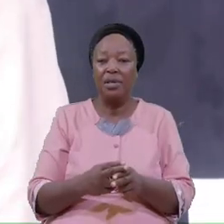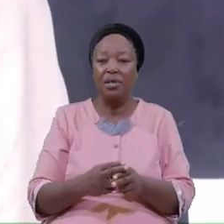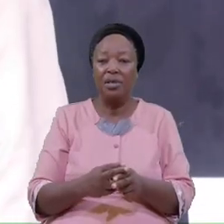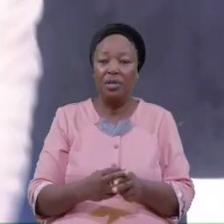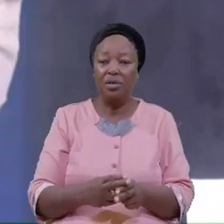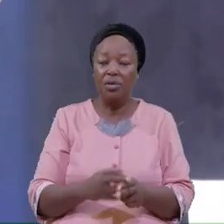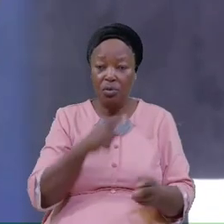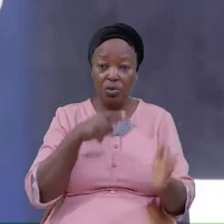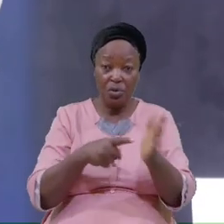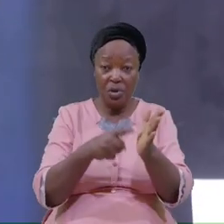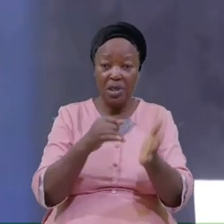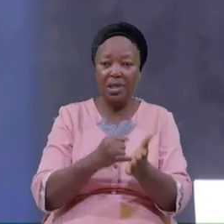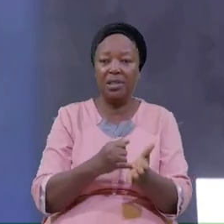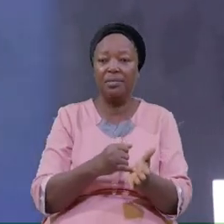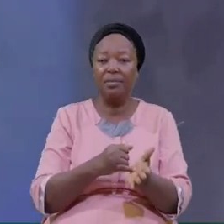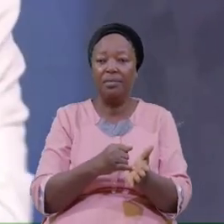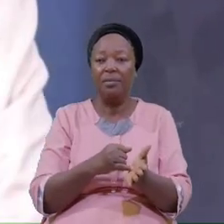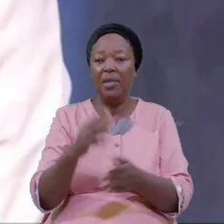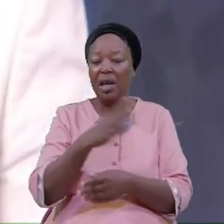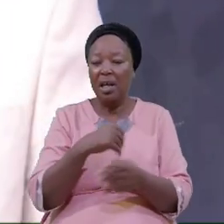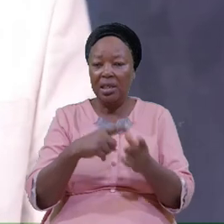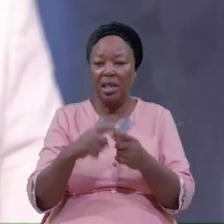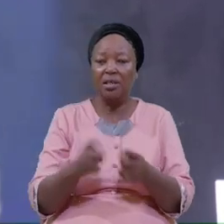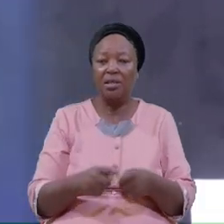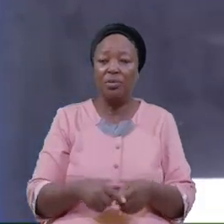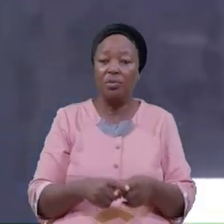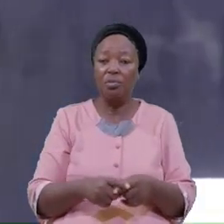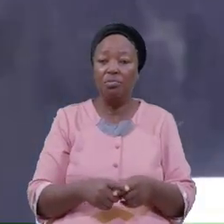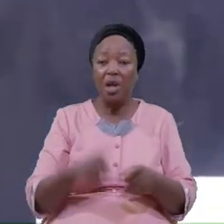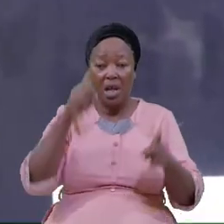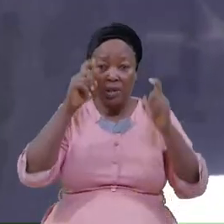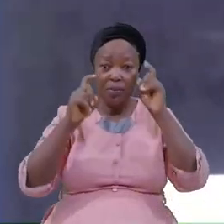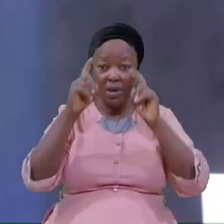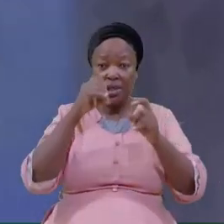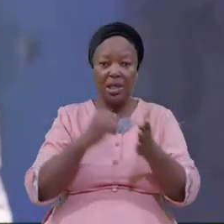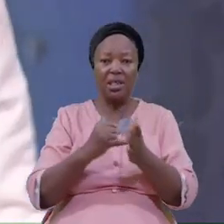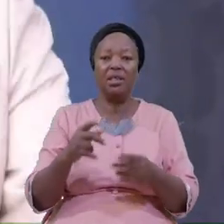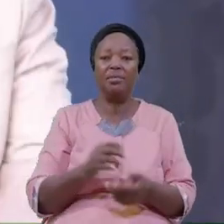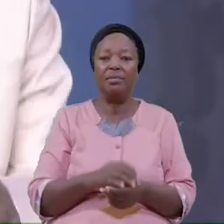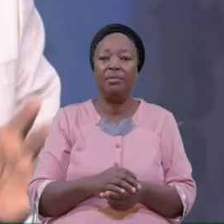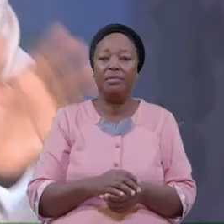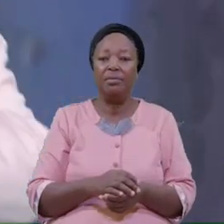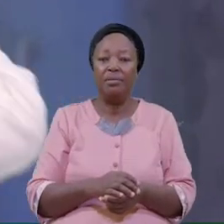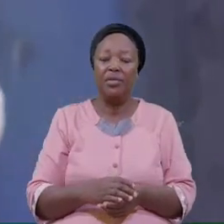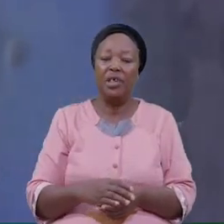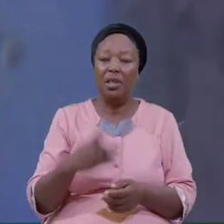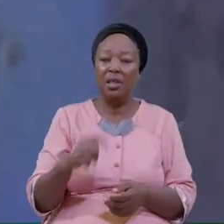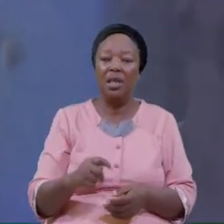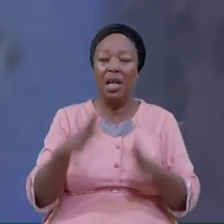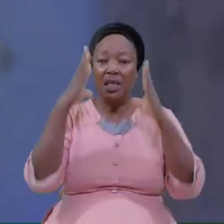L'évidence, vous le montrez. Expression, you manifest. Et l'expression, vous la manifestez. The experience of